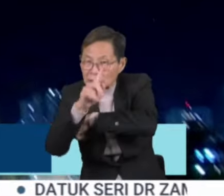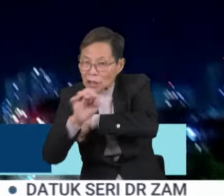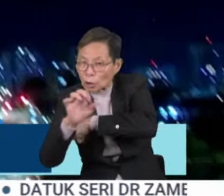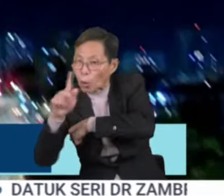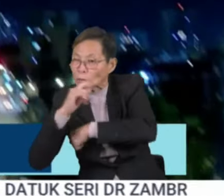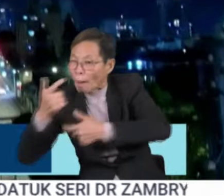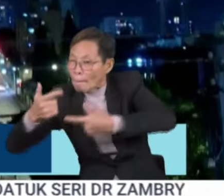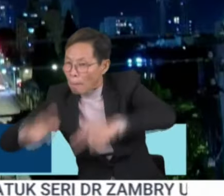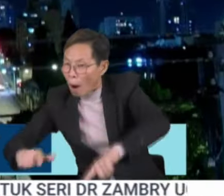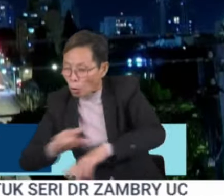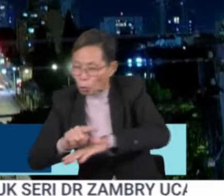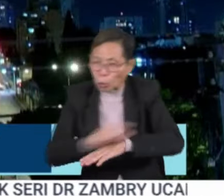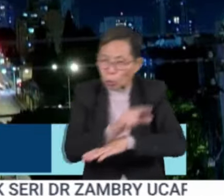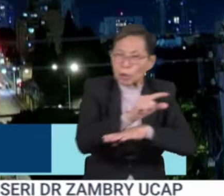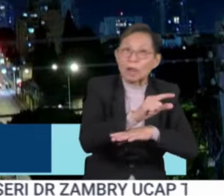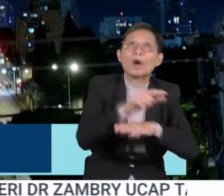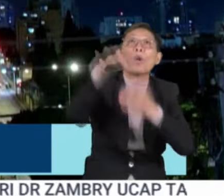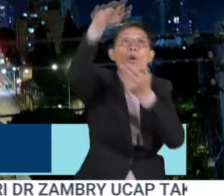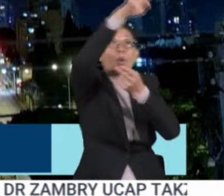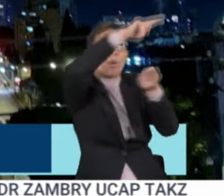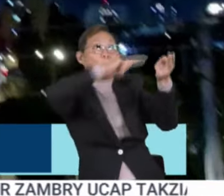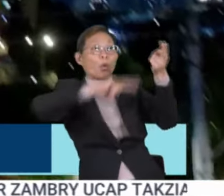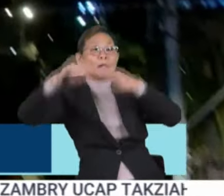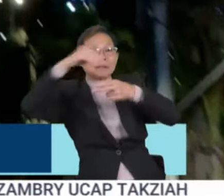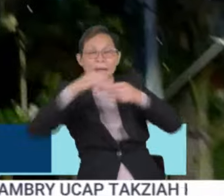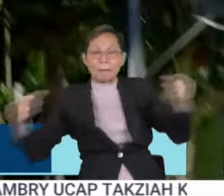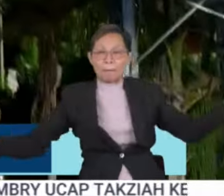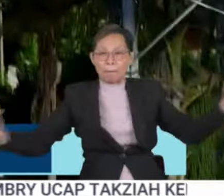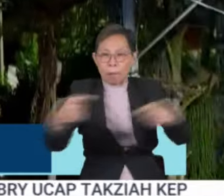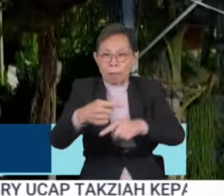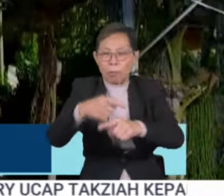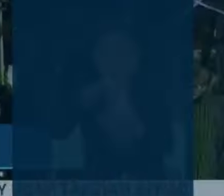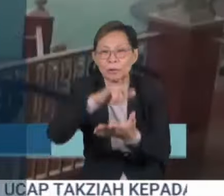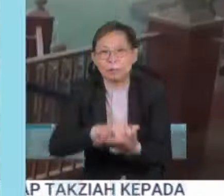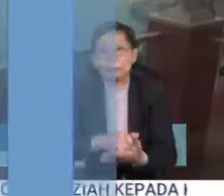tidak membenarkan penggunaan ruang udara dalam konflik tersebut.